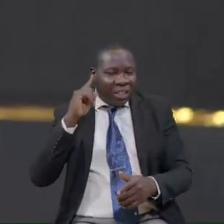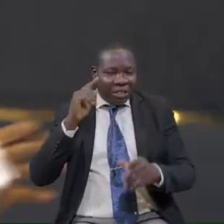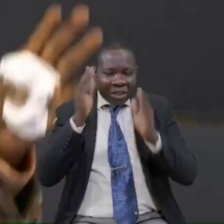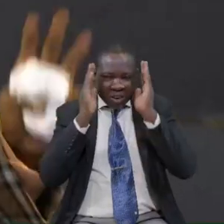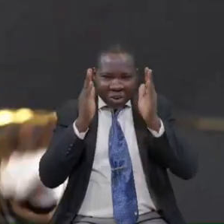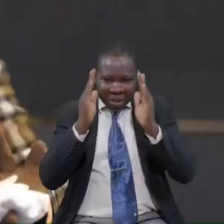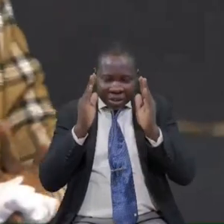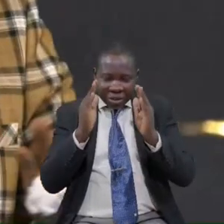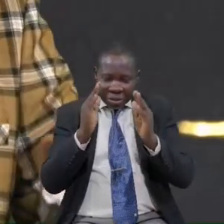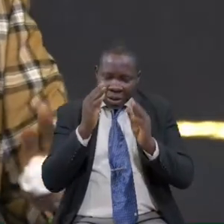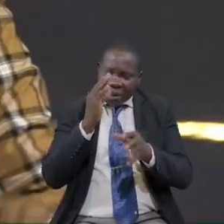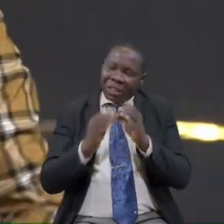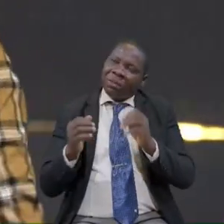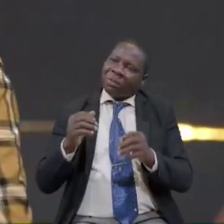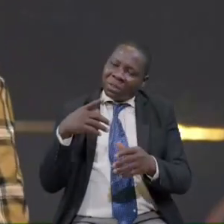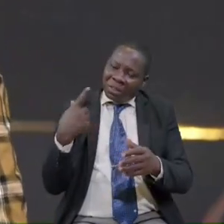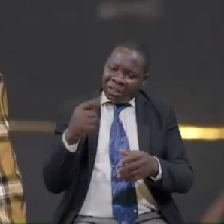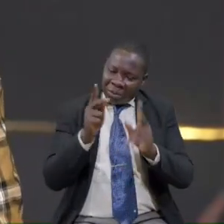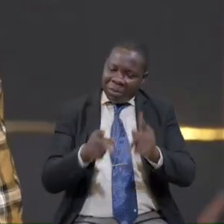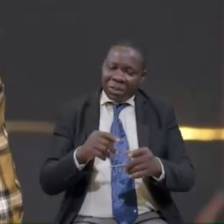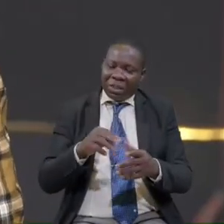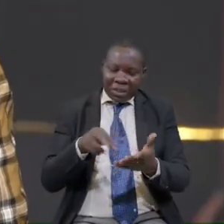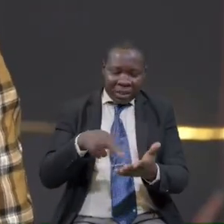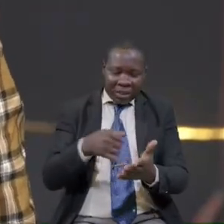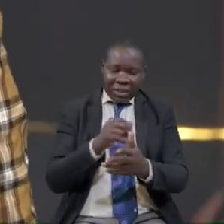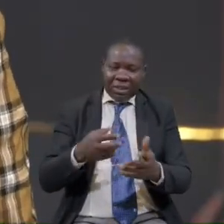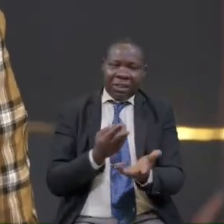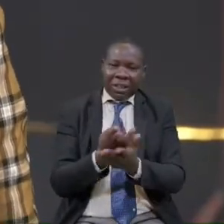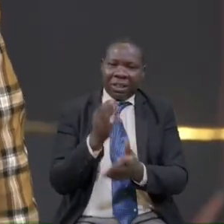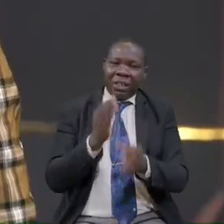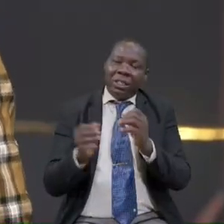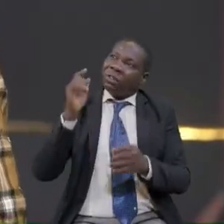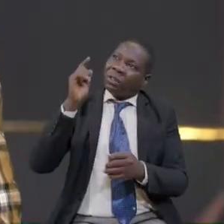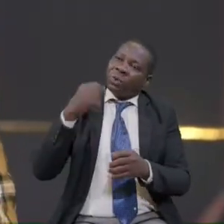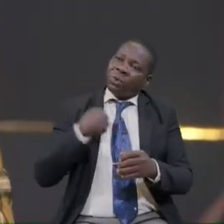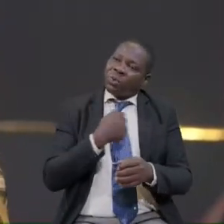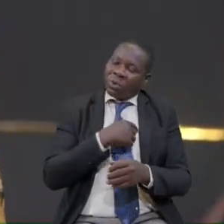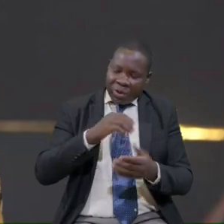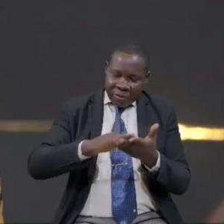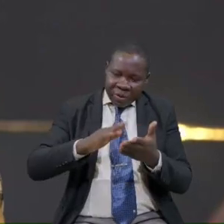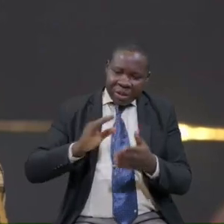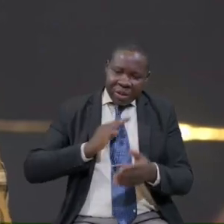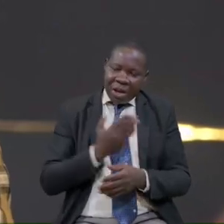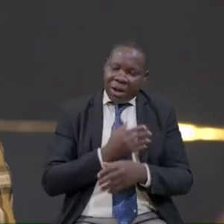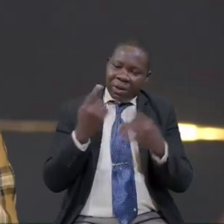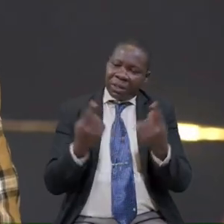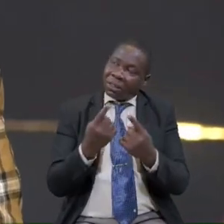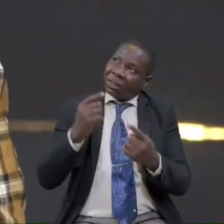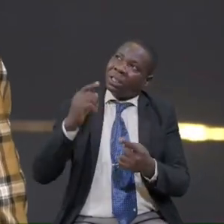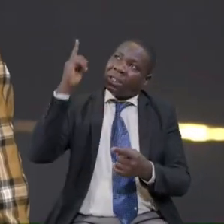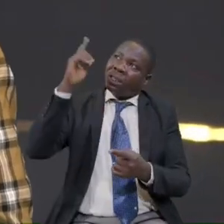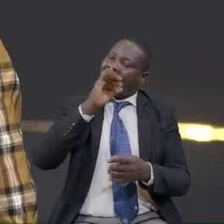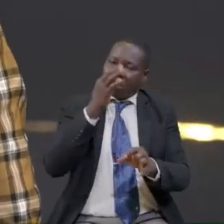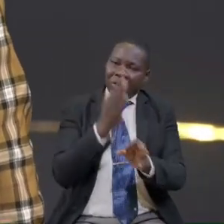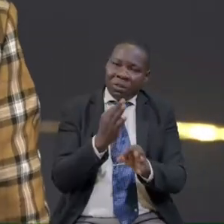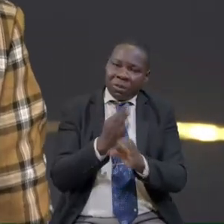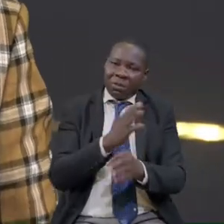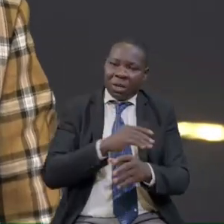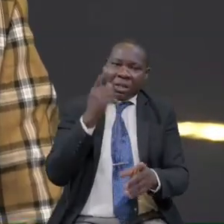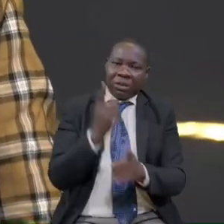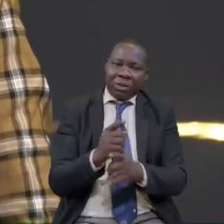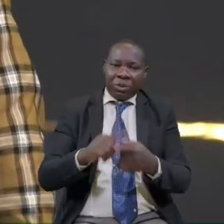nos péchés, il est fidèle et juste pour nous les pardonner